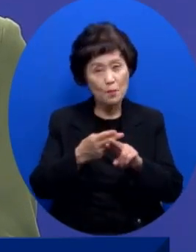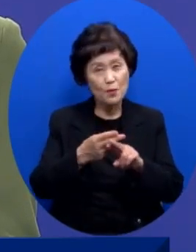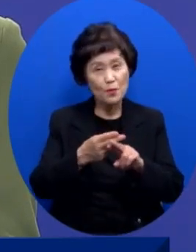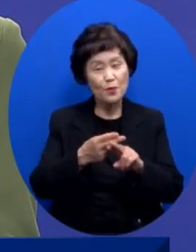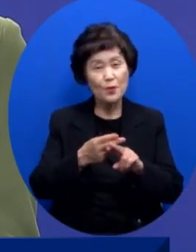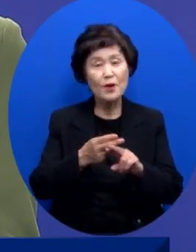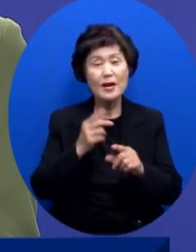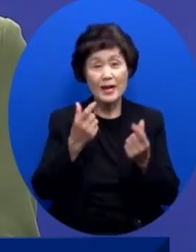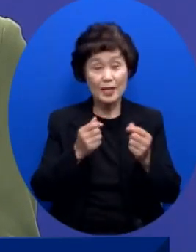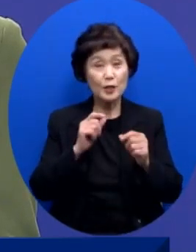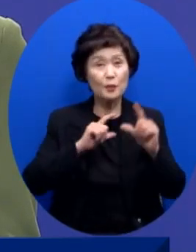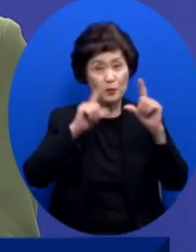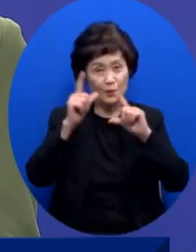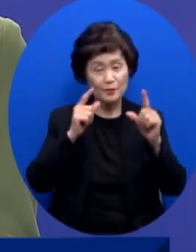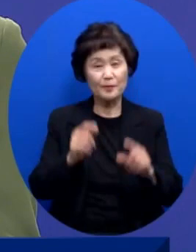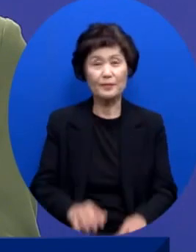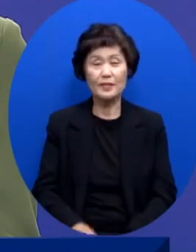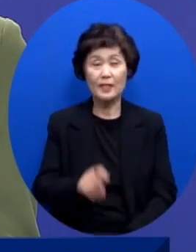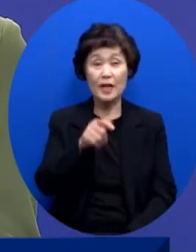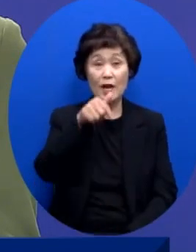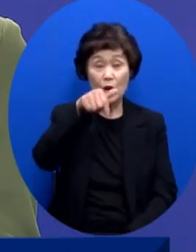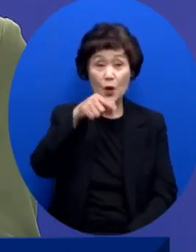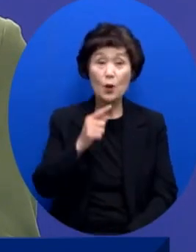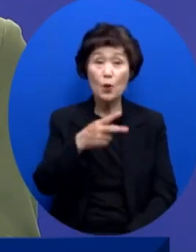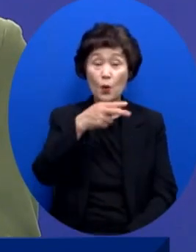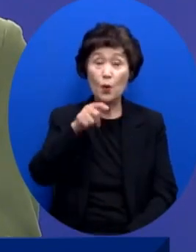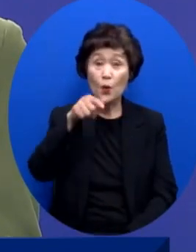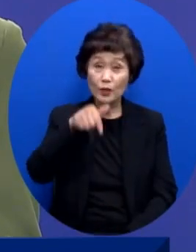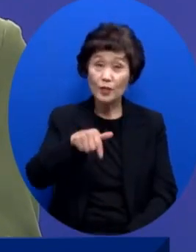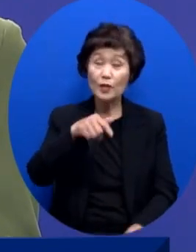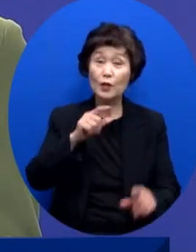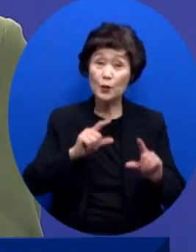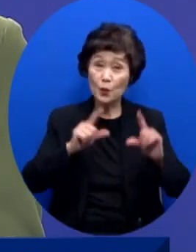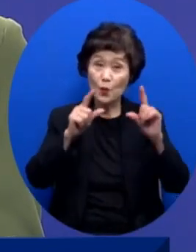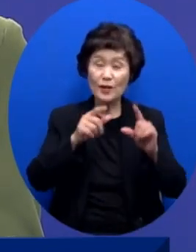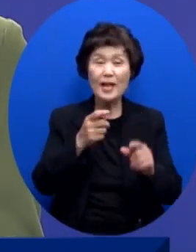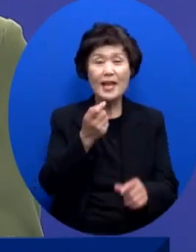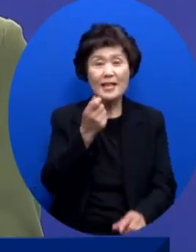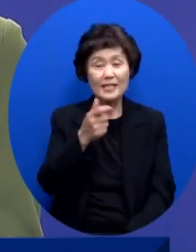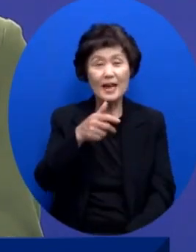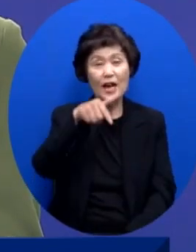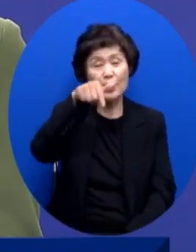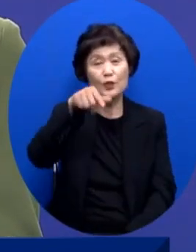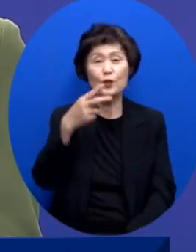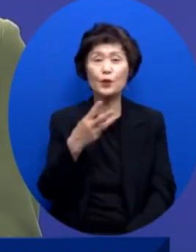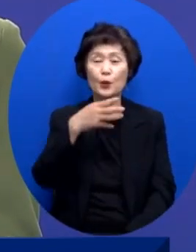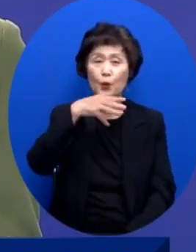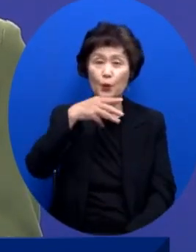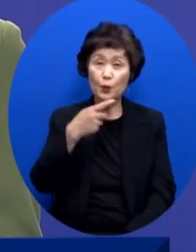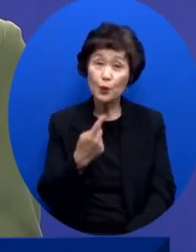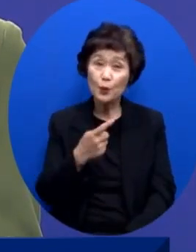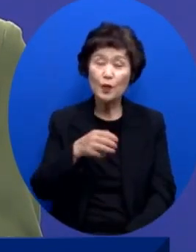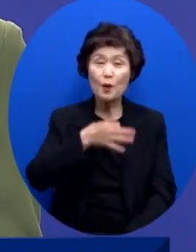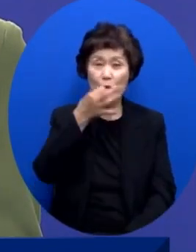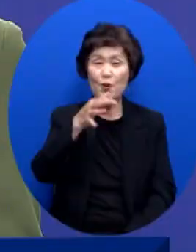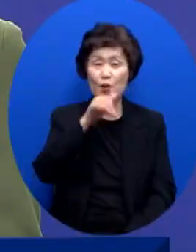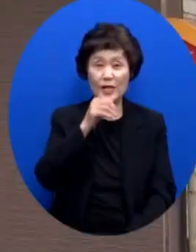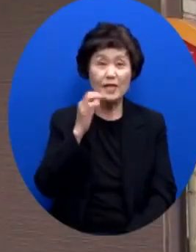고덕동에 있는 이 카페가 고덕동의 작은 교토로 불리고 있습니다. 카페제이의 송은주 기자가 다녀왔습니다.